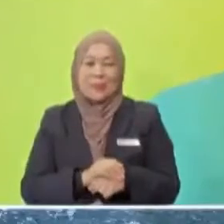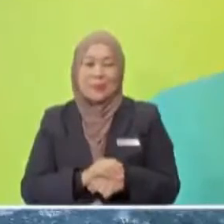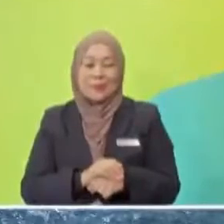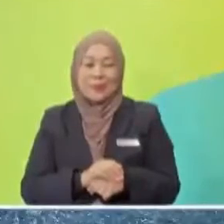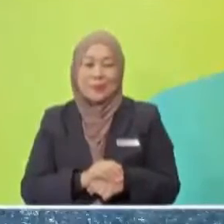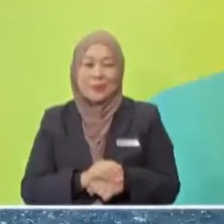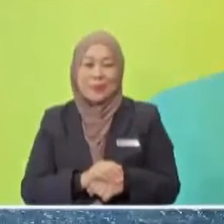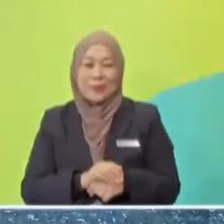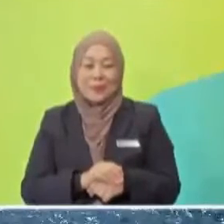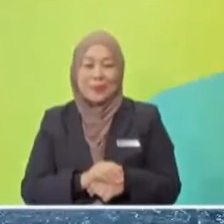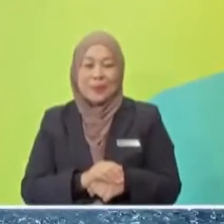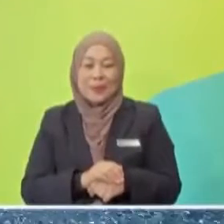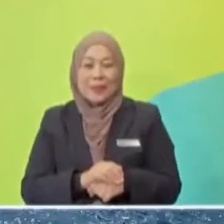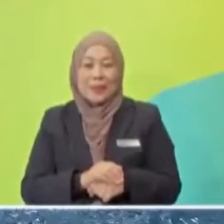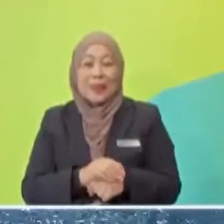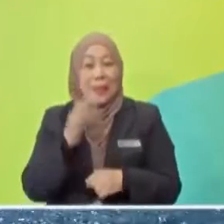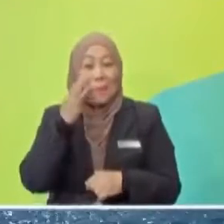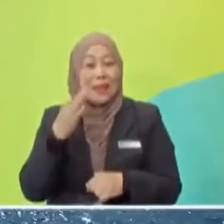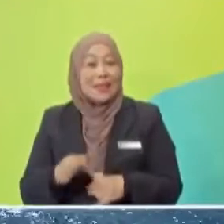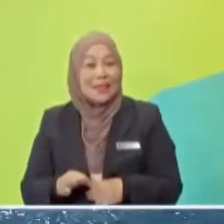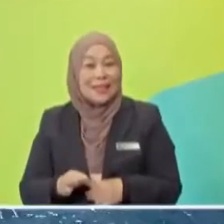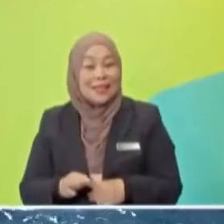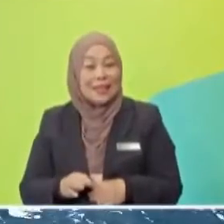Oke kita tengok HP